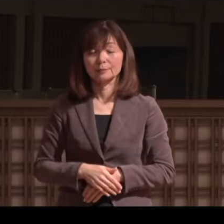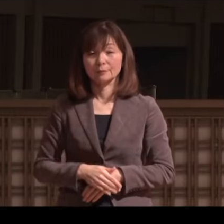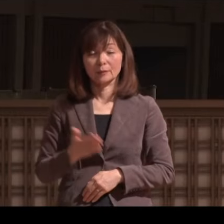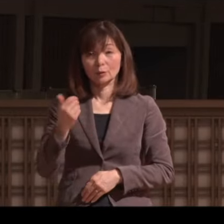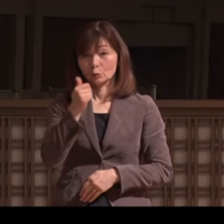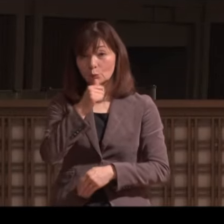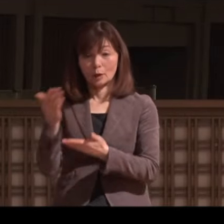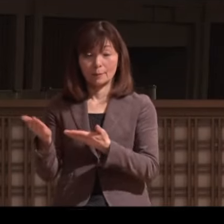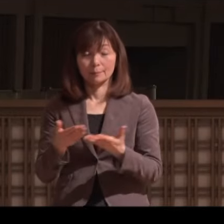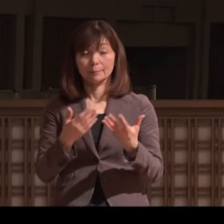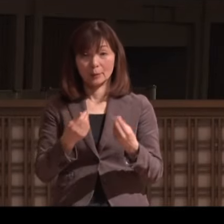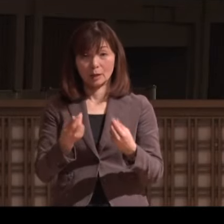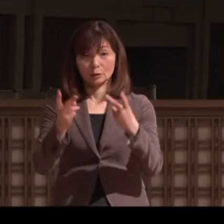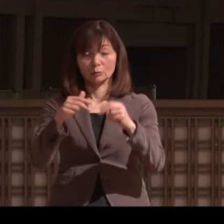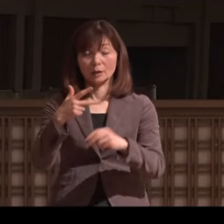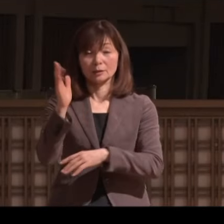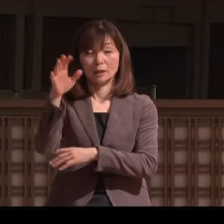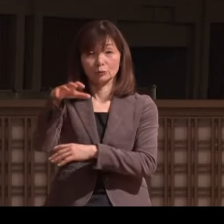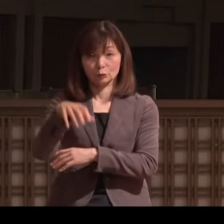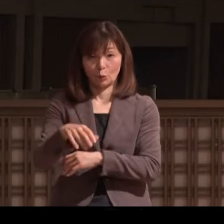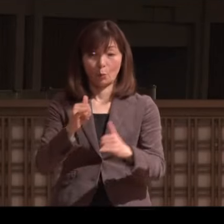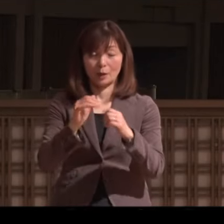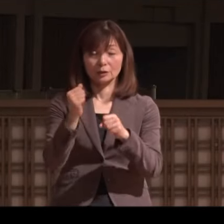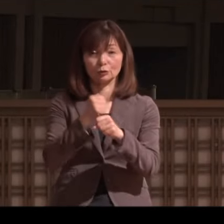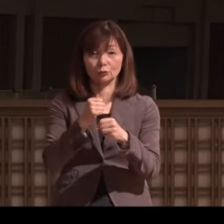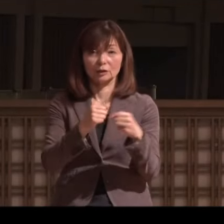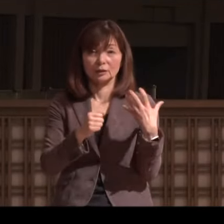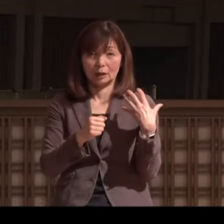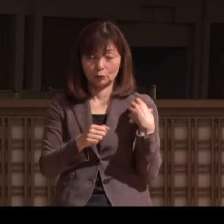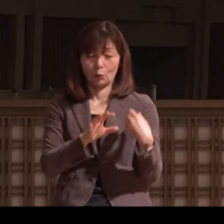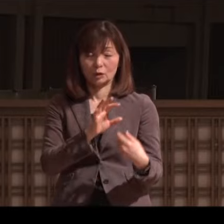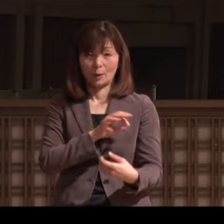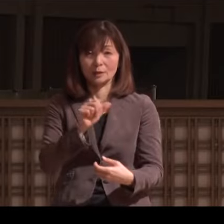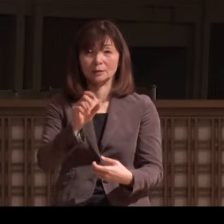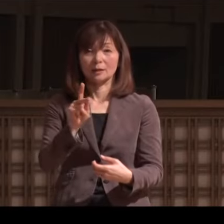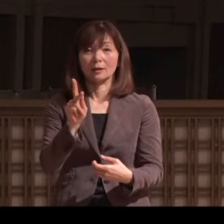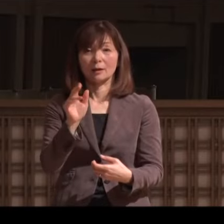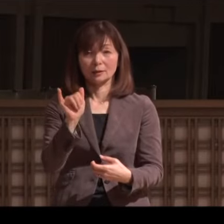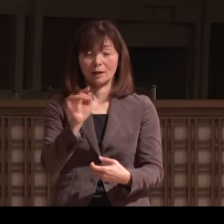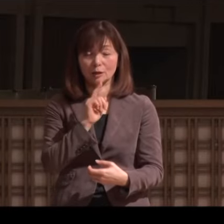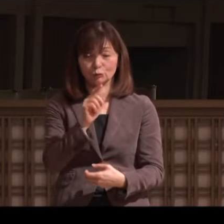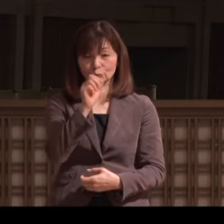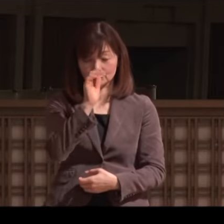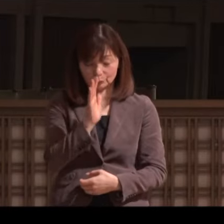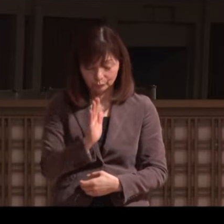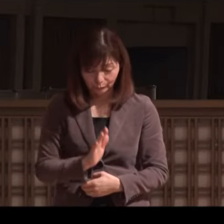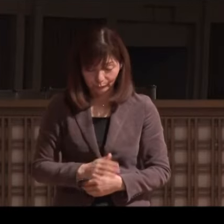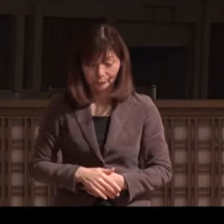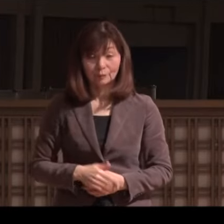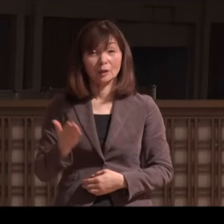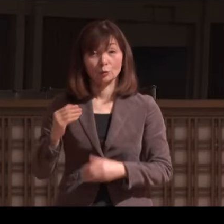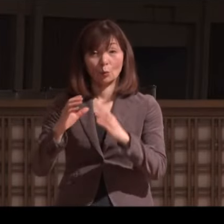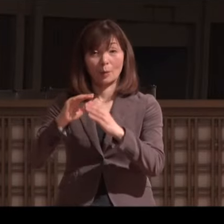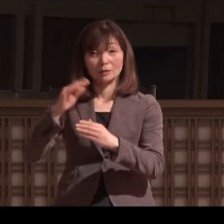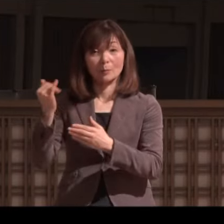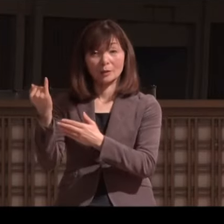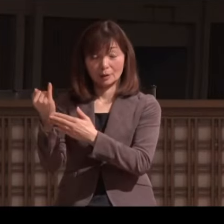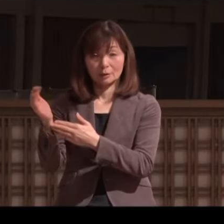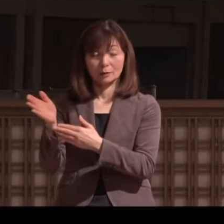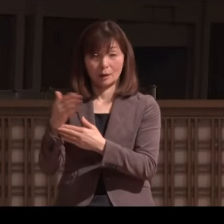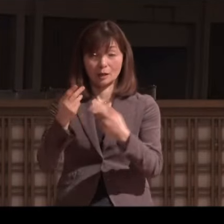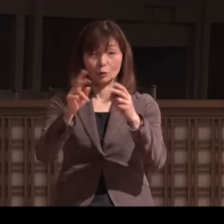紹介いただきましたえ広島市役所で街づくりを担当しておりますえさですどうぞよろしくお願いいたしますえ今丸山さんから早速え